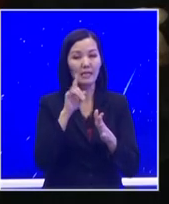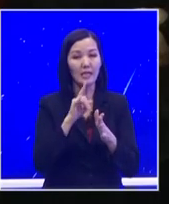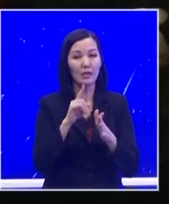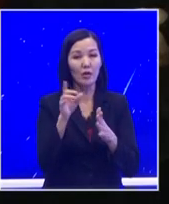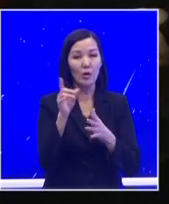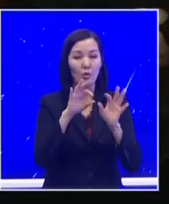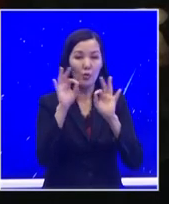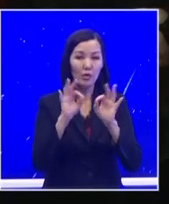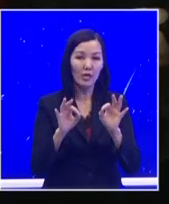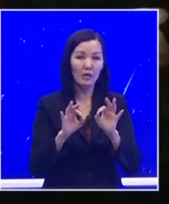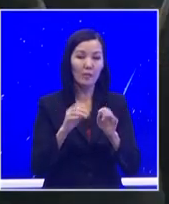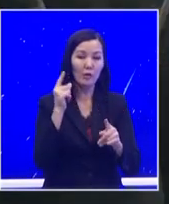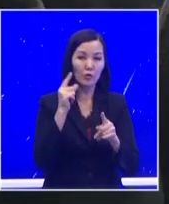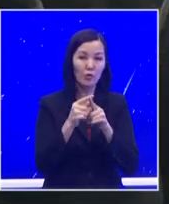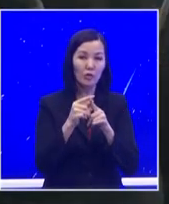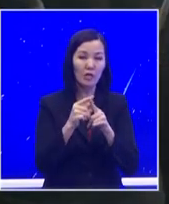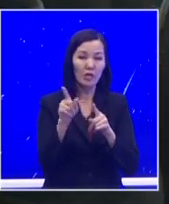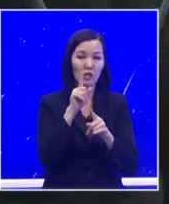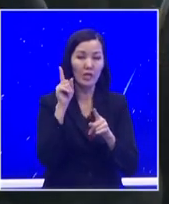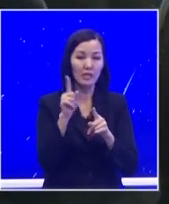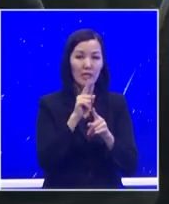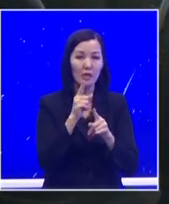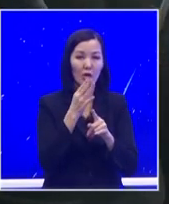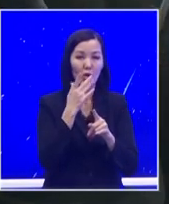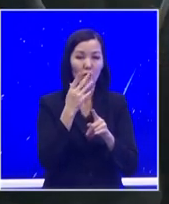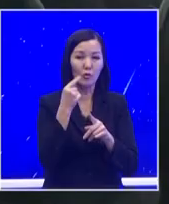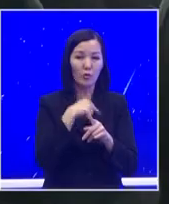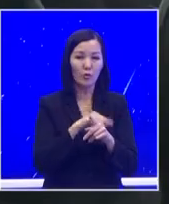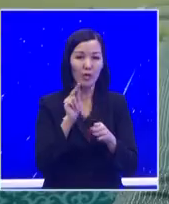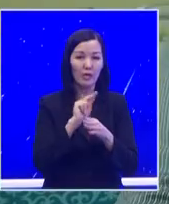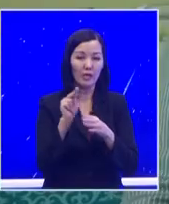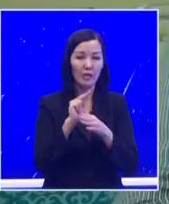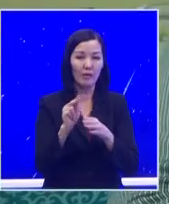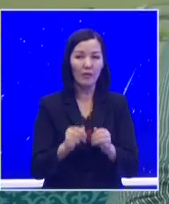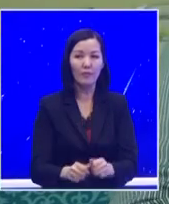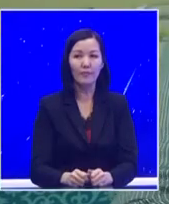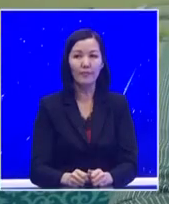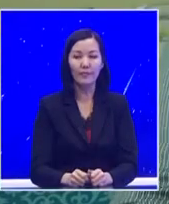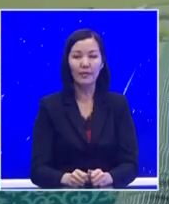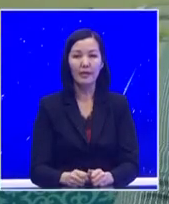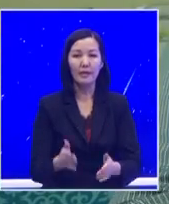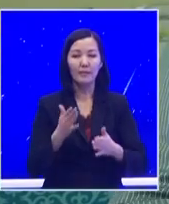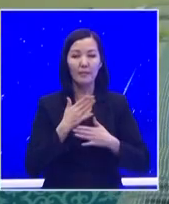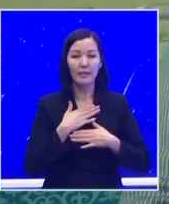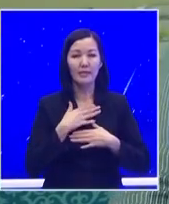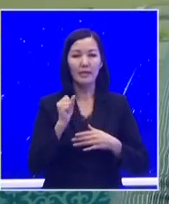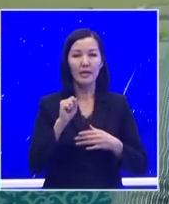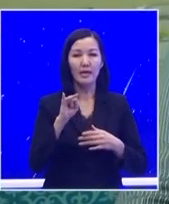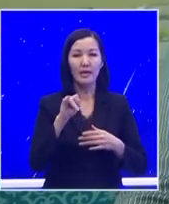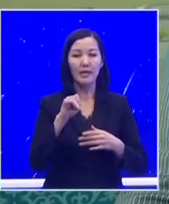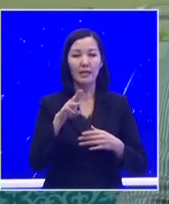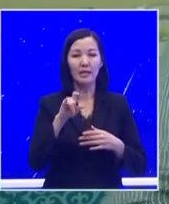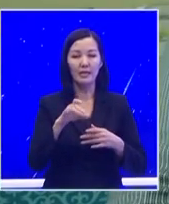мен құдіретті сөз арқылы жастарды ұлт руханиятына бағыттау. Біз бұл айтыс өнерін осы Есенқұл